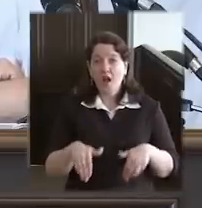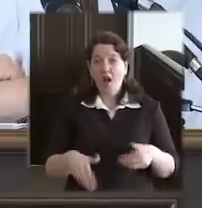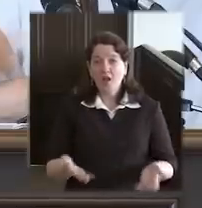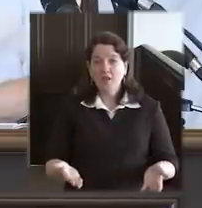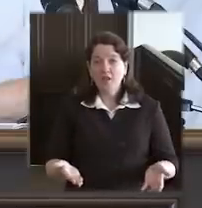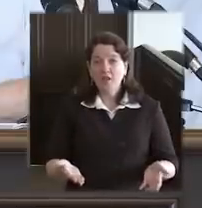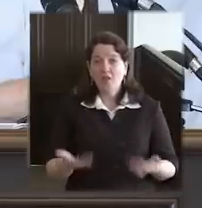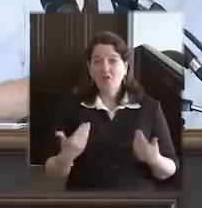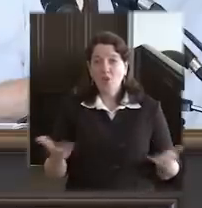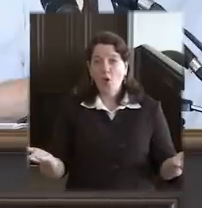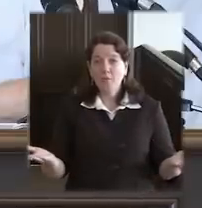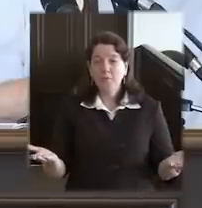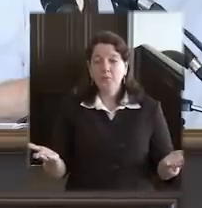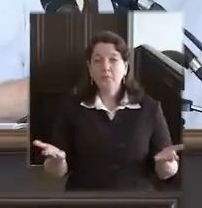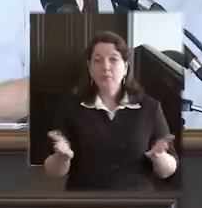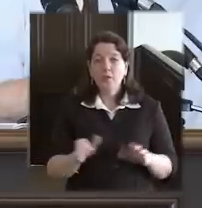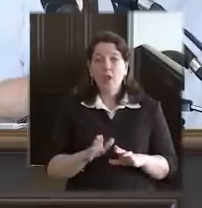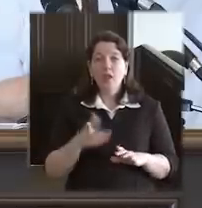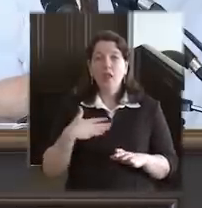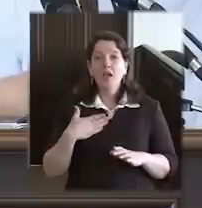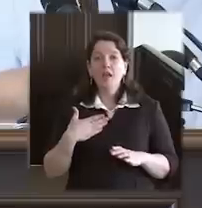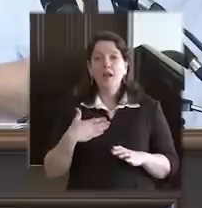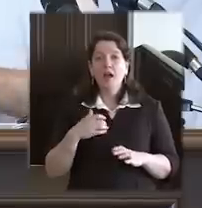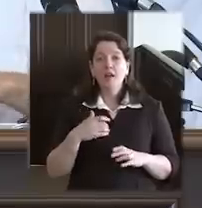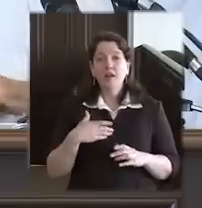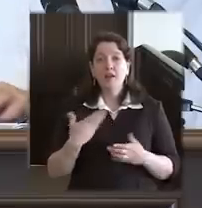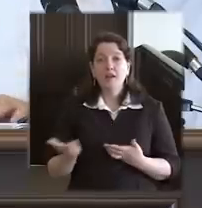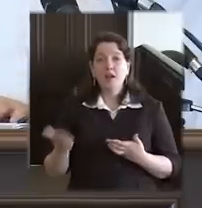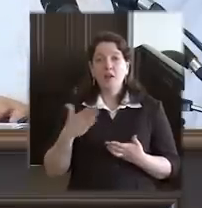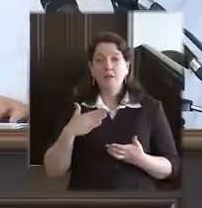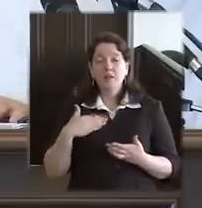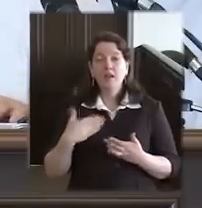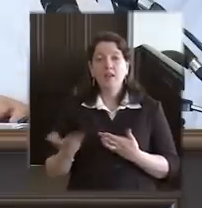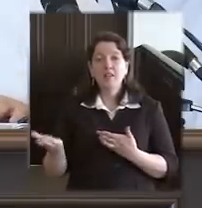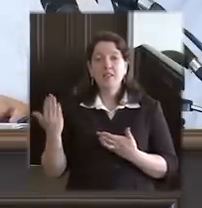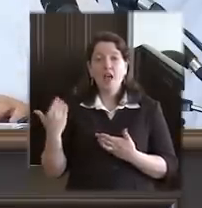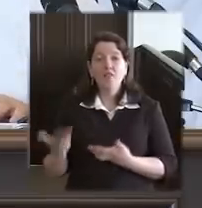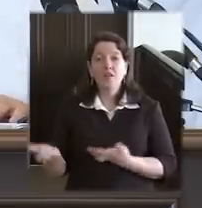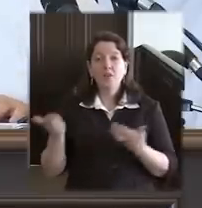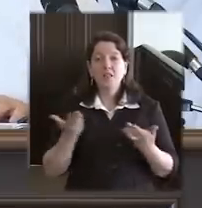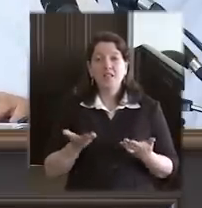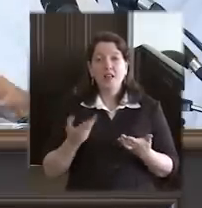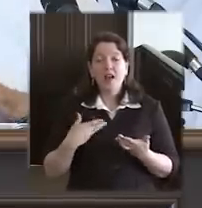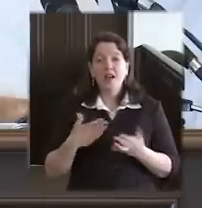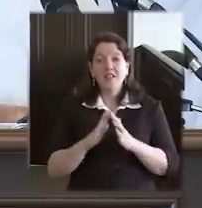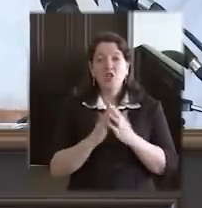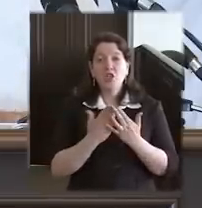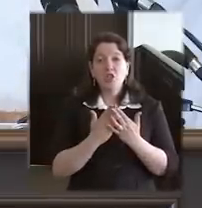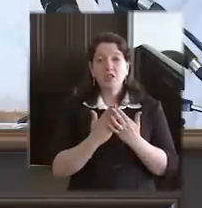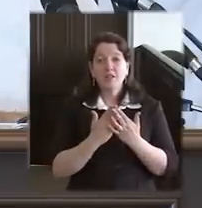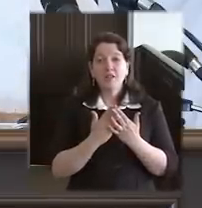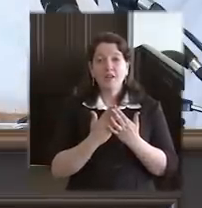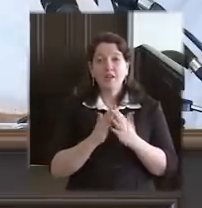Как сейчас мне принесли книжку, я возмущен. Да, вот тут окна, конечно, я чуть на стенку